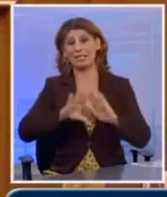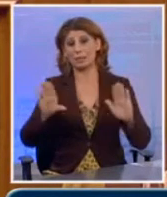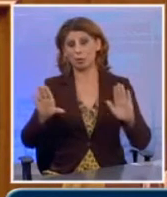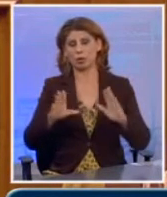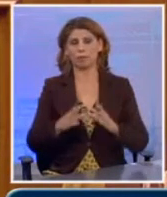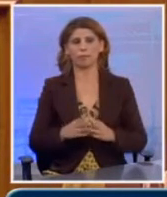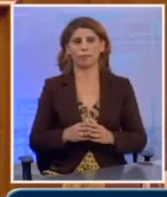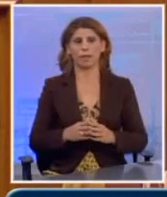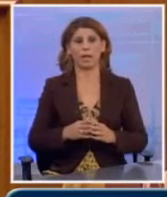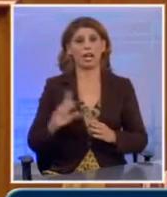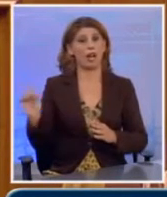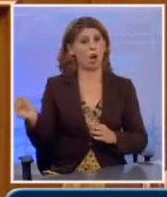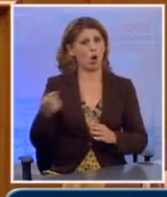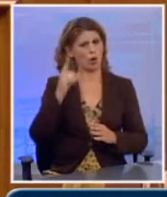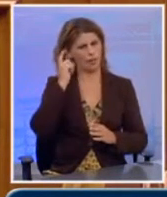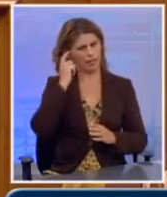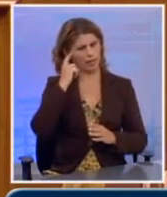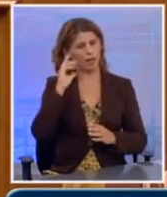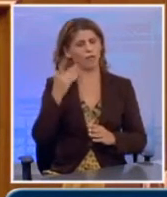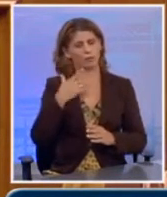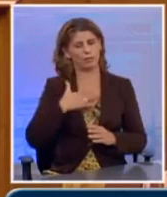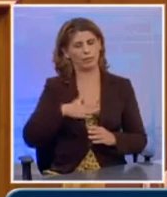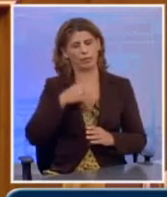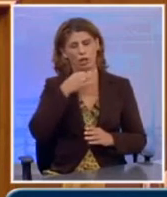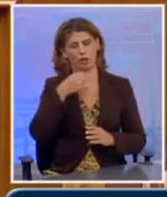αλλά όλοι θα καταλάβουμε τι θέλω να πω.